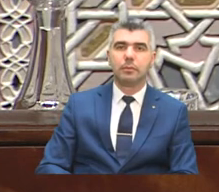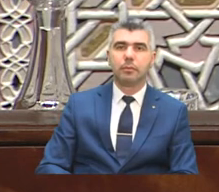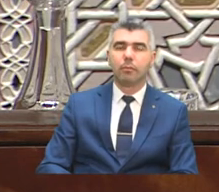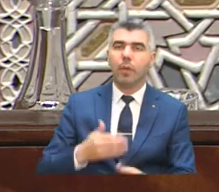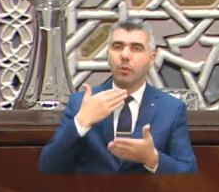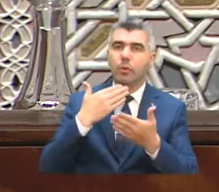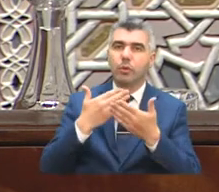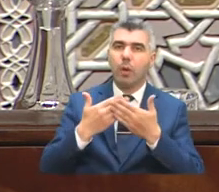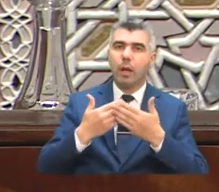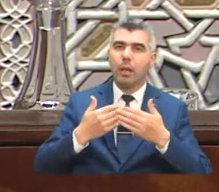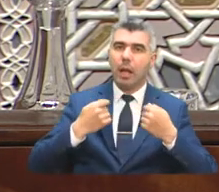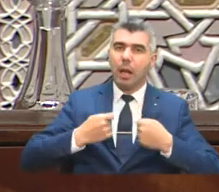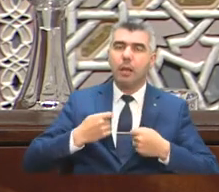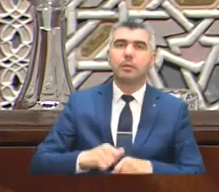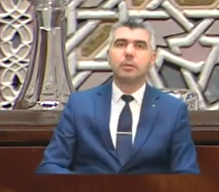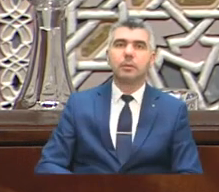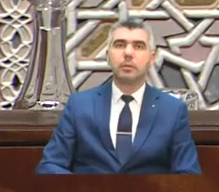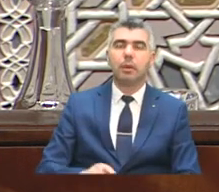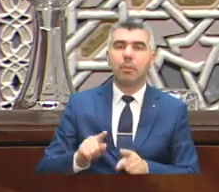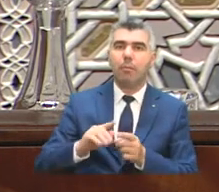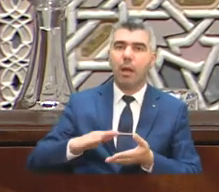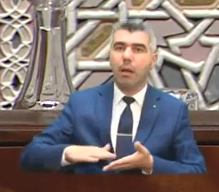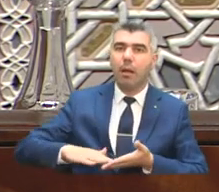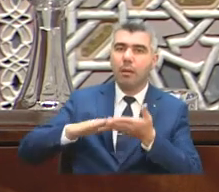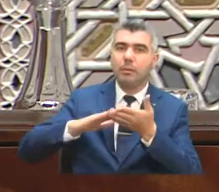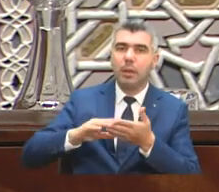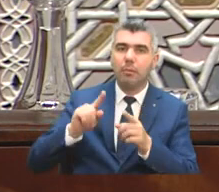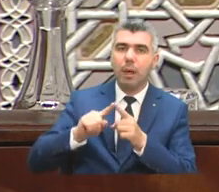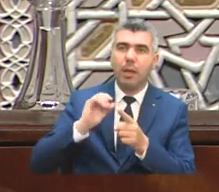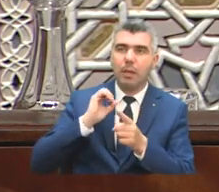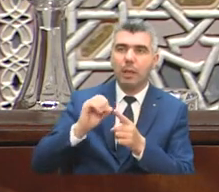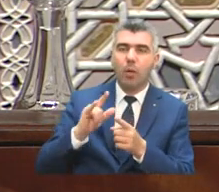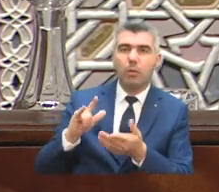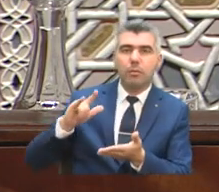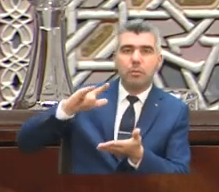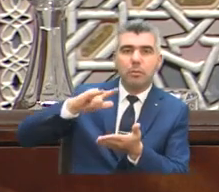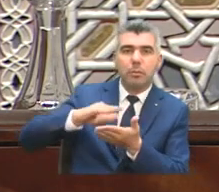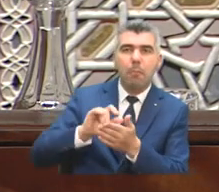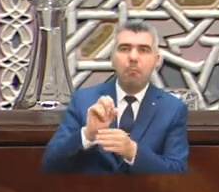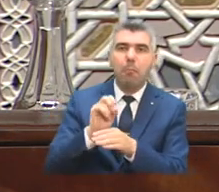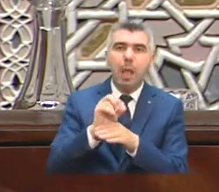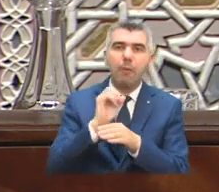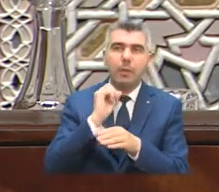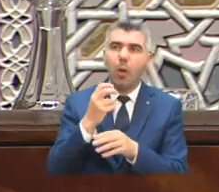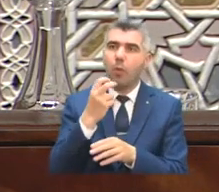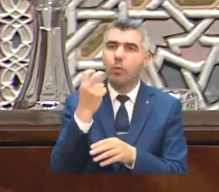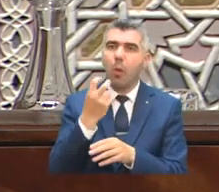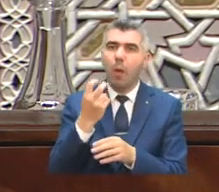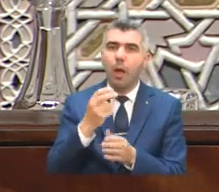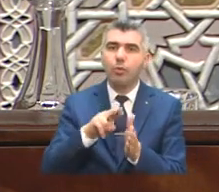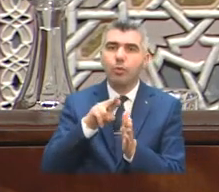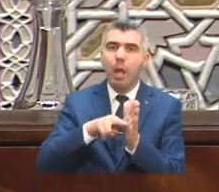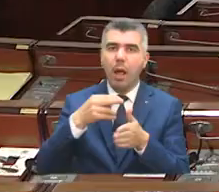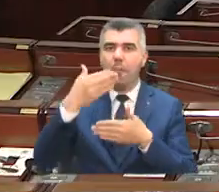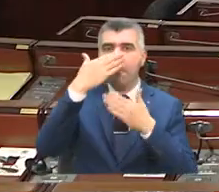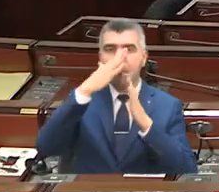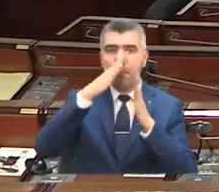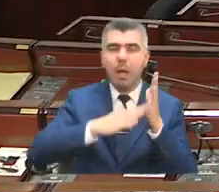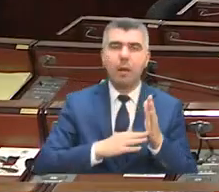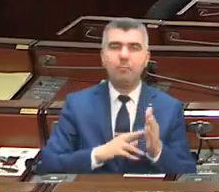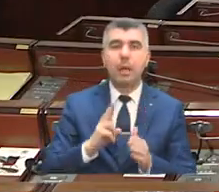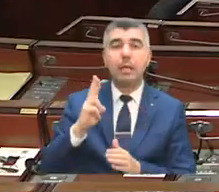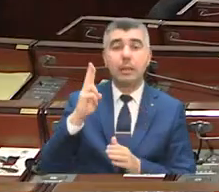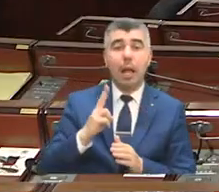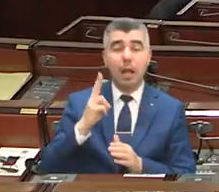شكرا سيد الرئيس. سيد النائبة، في إطار الارتقاء وتحسين الربط الجوي الداخلي وتعزيز الجاذبية الاقتصادية والسياحية لمختلف جهات المملكة، تم انطلاقا من